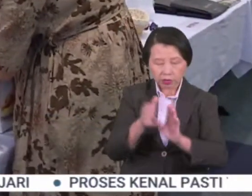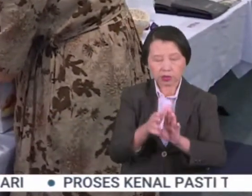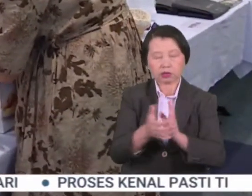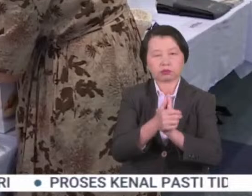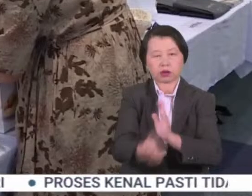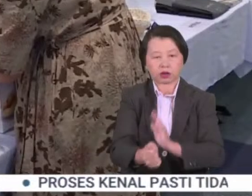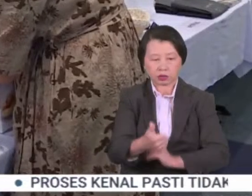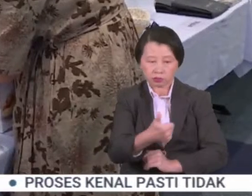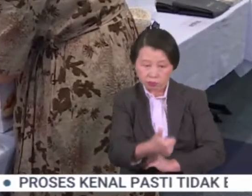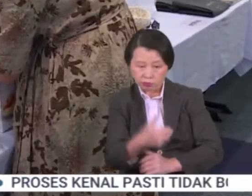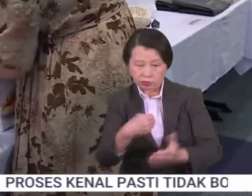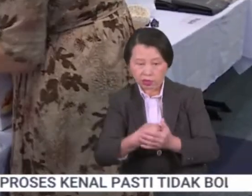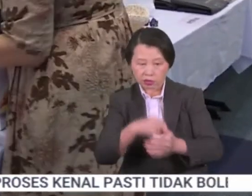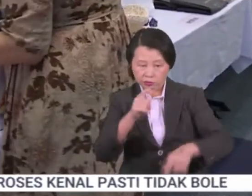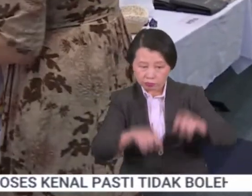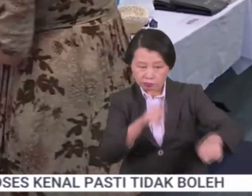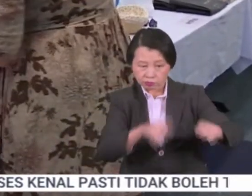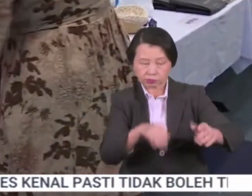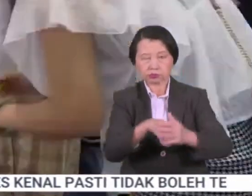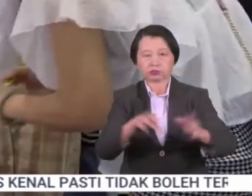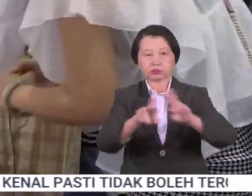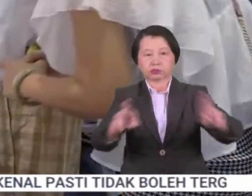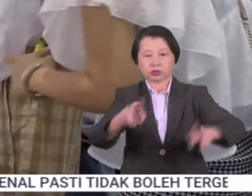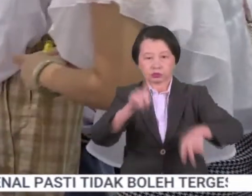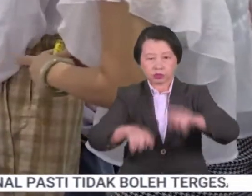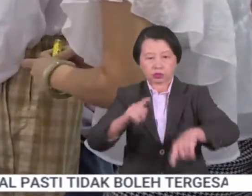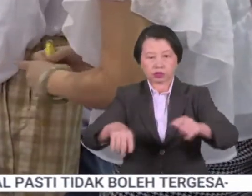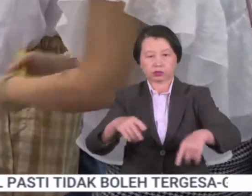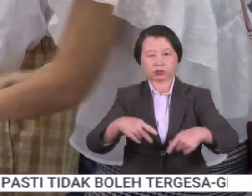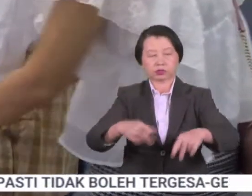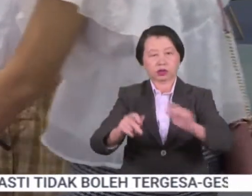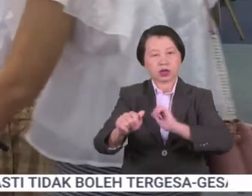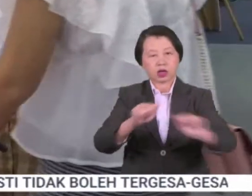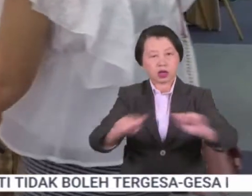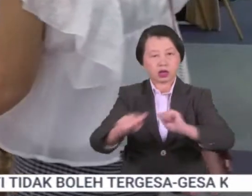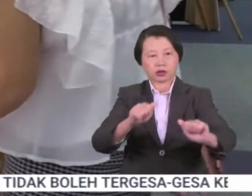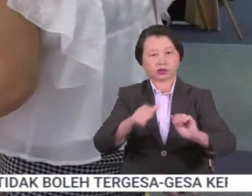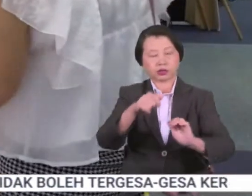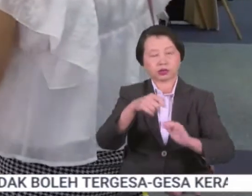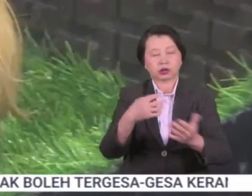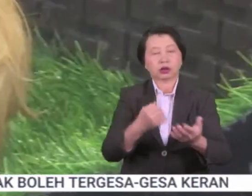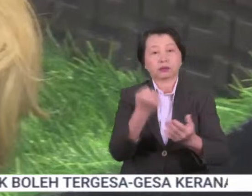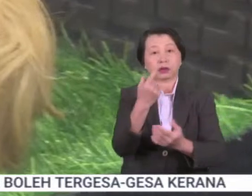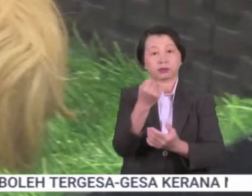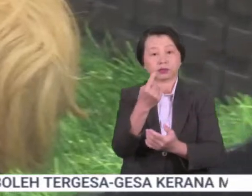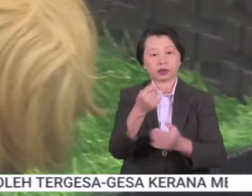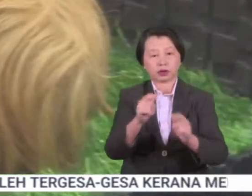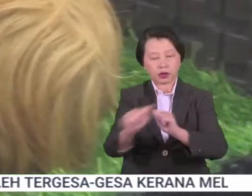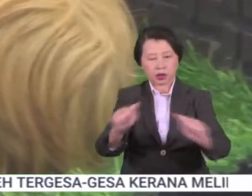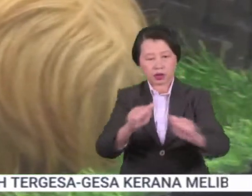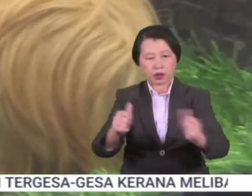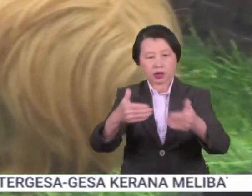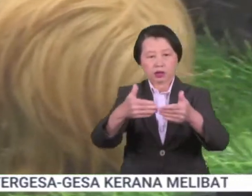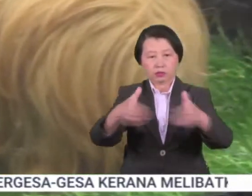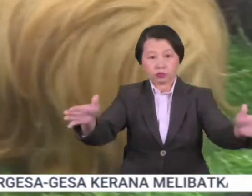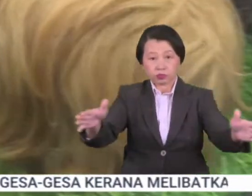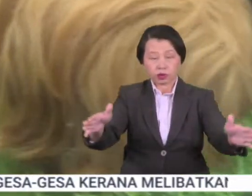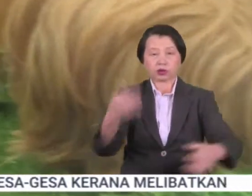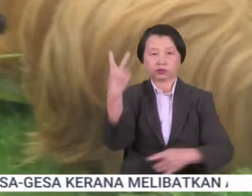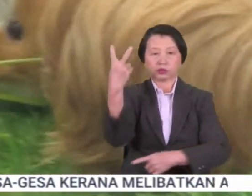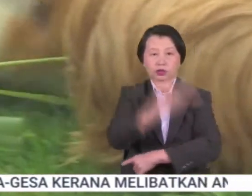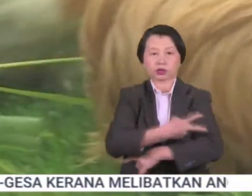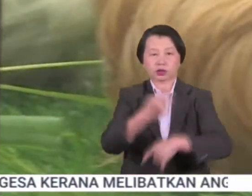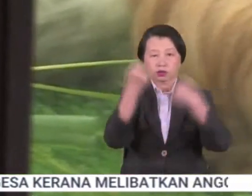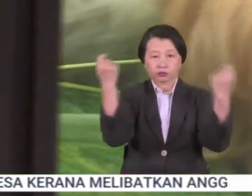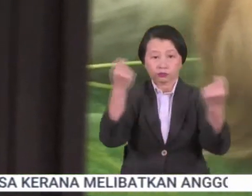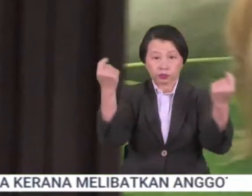cilik dalam pelbagai aspek melalui penyediaan pelbagai ruangan aktiviti sebanyak 11 ruangan aktiviti dibuka sepanjang dua hari